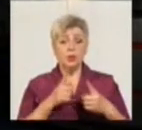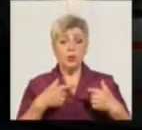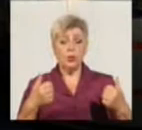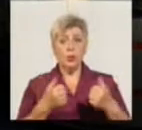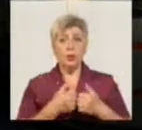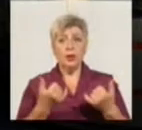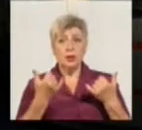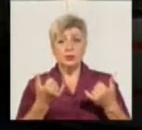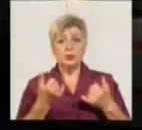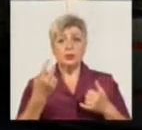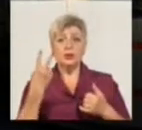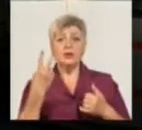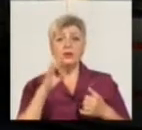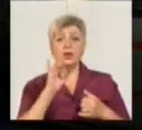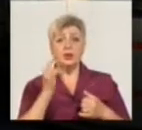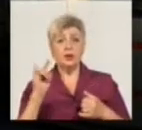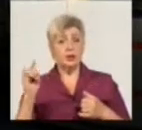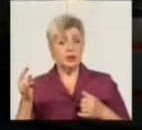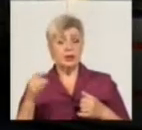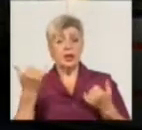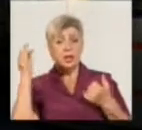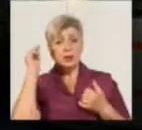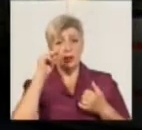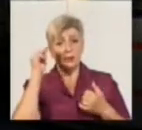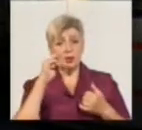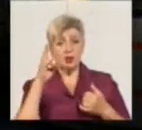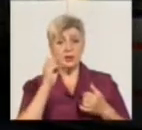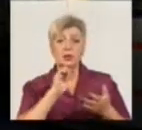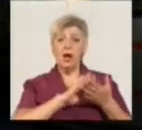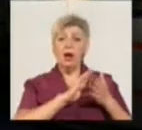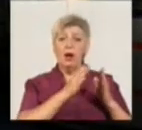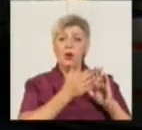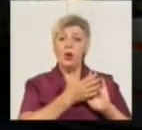дві дитини навчаються, одна на контрактній основі.